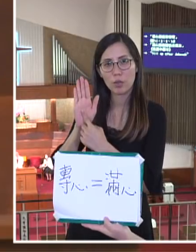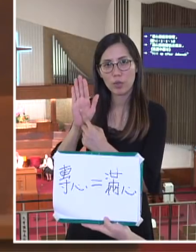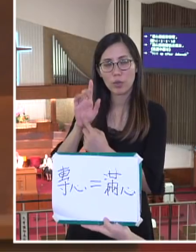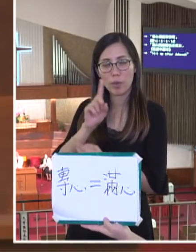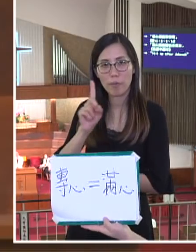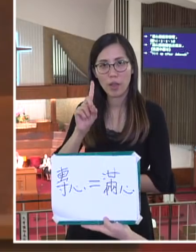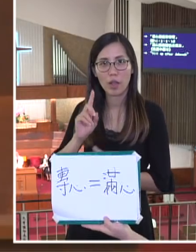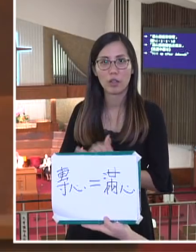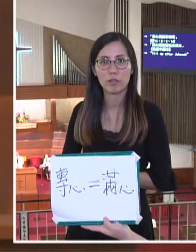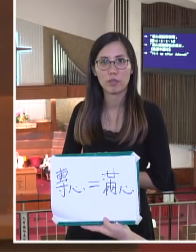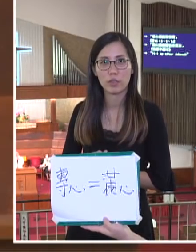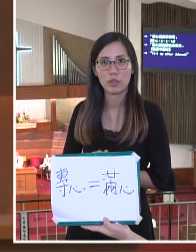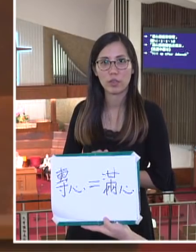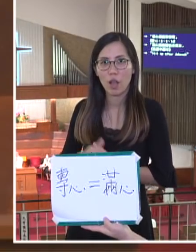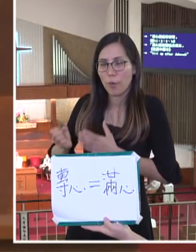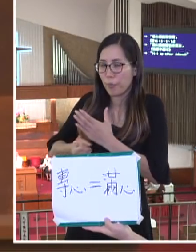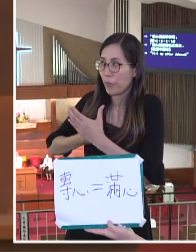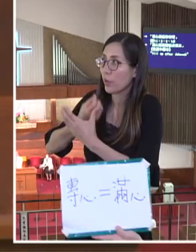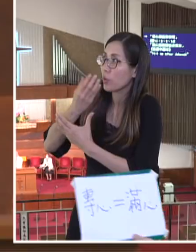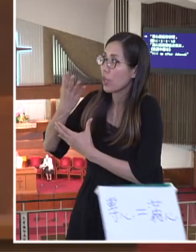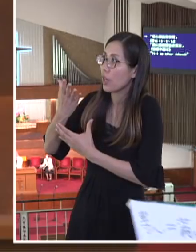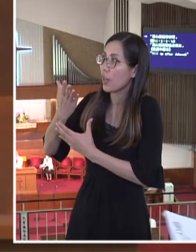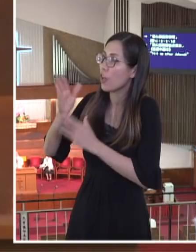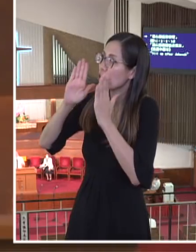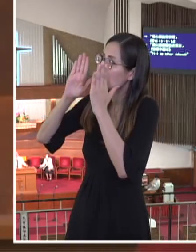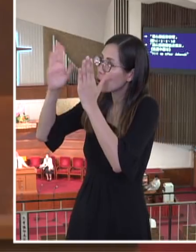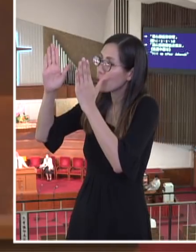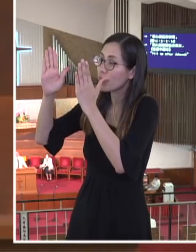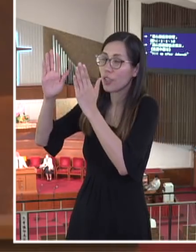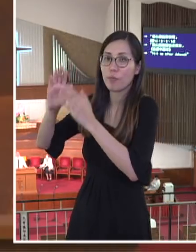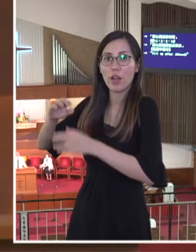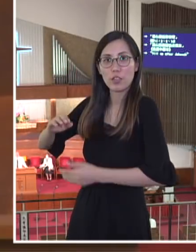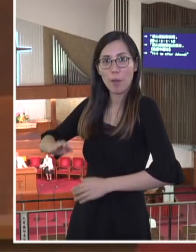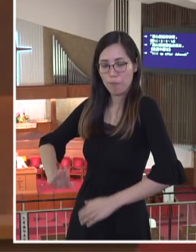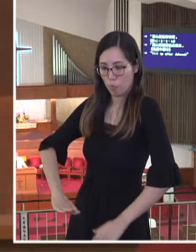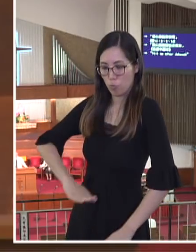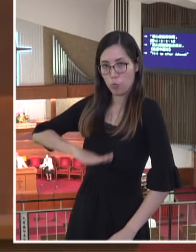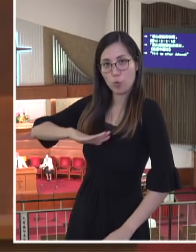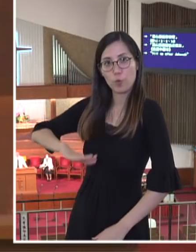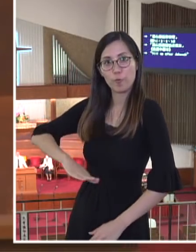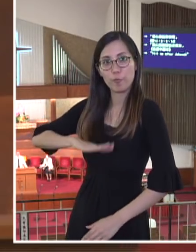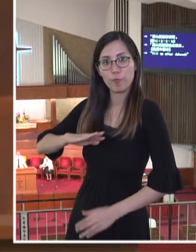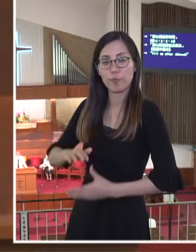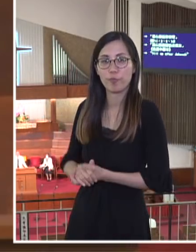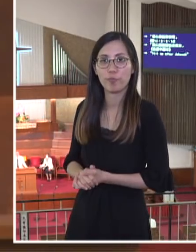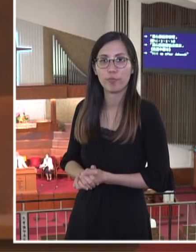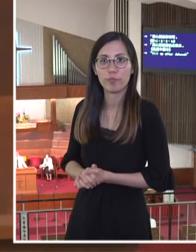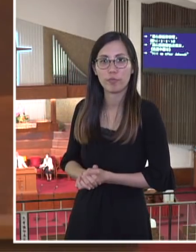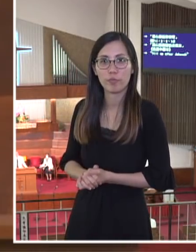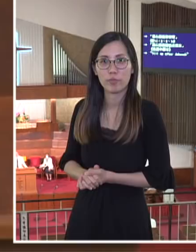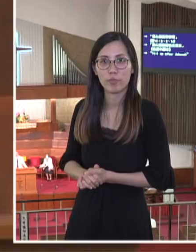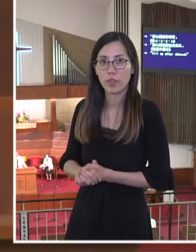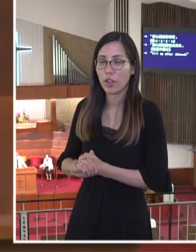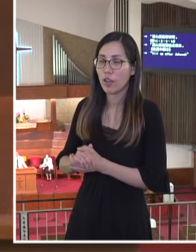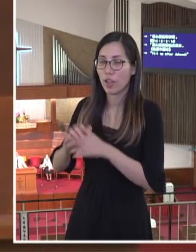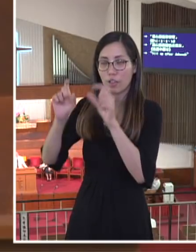中译本都很想表达那种满的意思。所以如果这个呢我用的翻译或者我会讲就是什么呢，专心跟从耶和华的